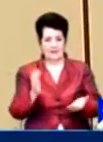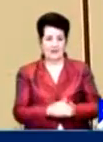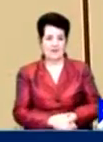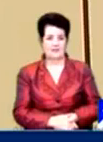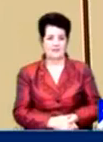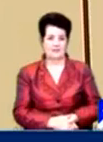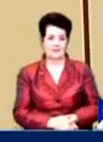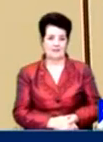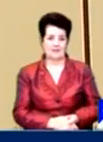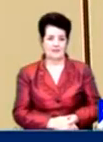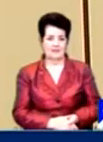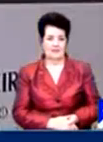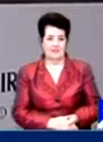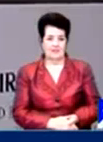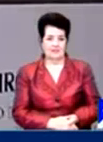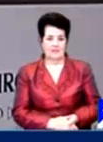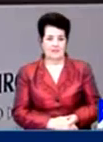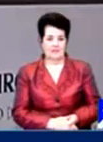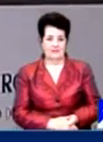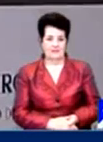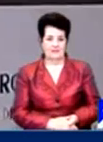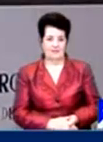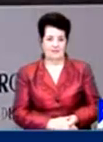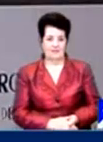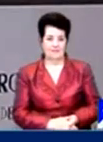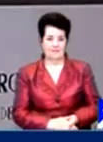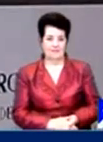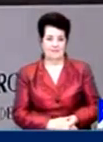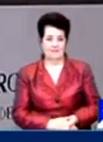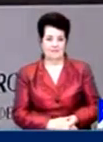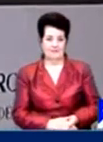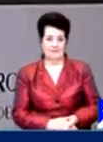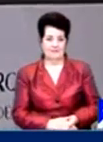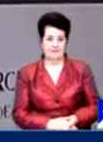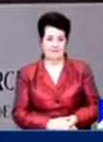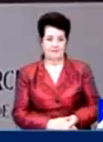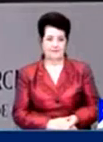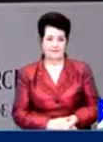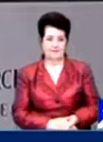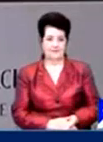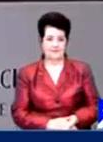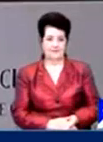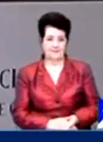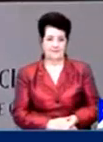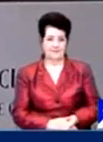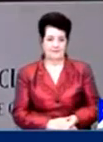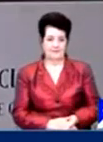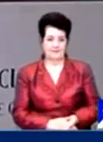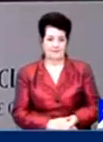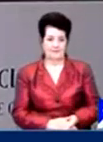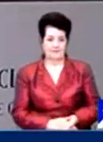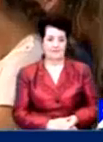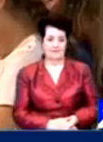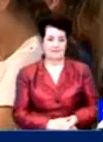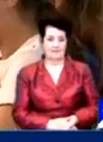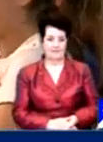for my second year because when I saw it for the first time, I felt like the integration between my school and this school was phenomenal and I wanted to